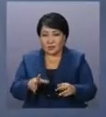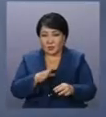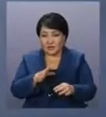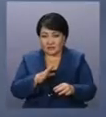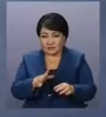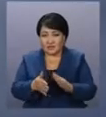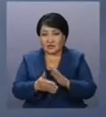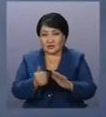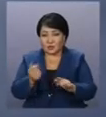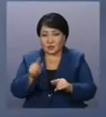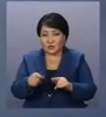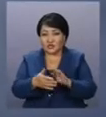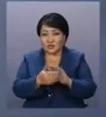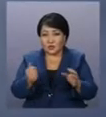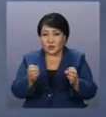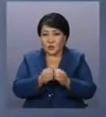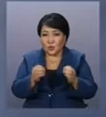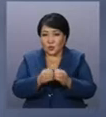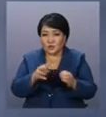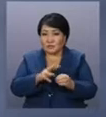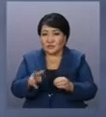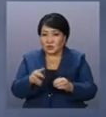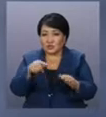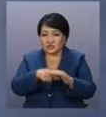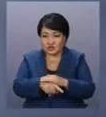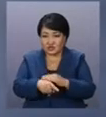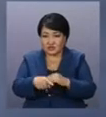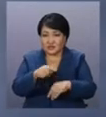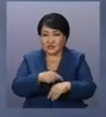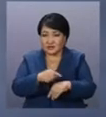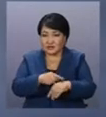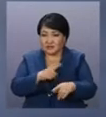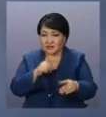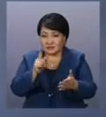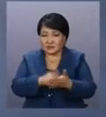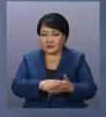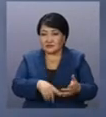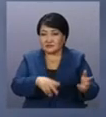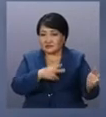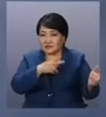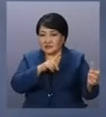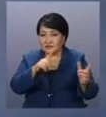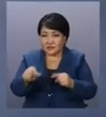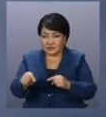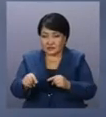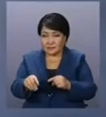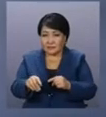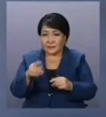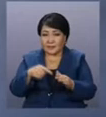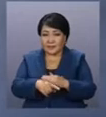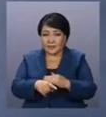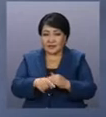шақыртуларға біз 10 минут ішінде жетуіміз керек. Оларға жататындар кома, жаңағы